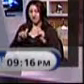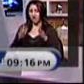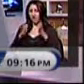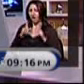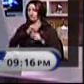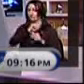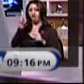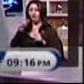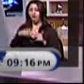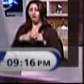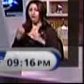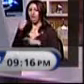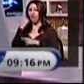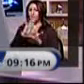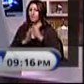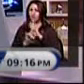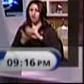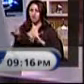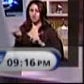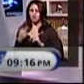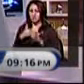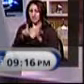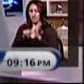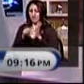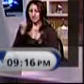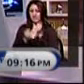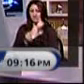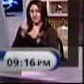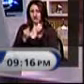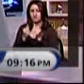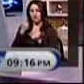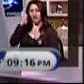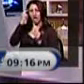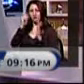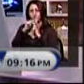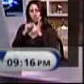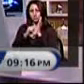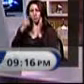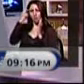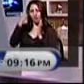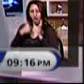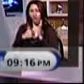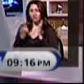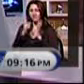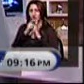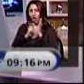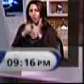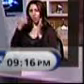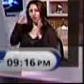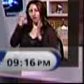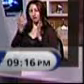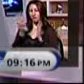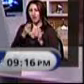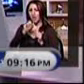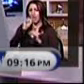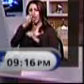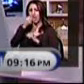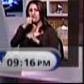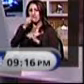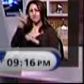نحلم، انا ما كنتش احلم ان اركب مع سواق تاكسي فيقول لي ما هو دستوري وما هو غير دستوري، او تقف مثلا تشرب عصير فتلاقي